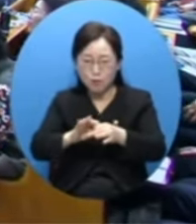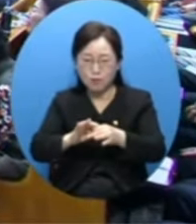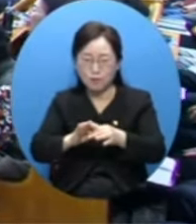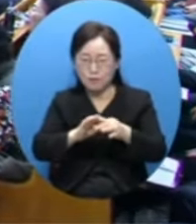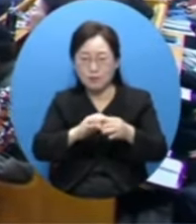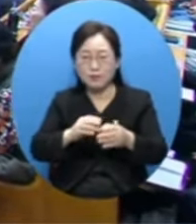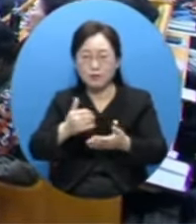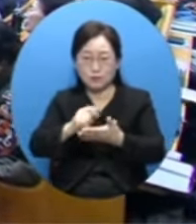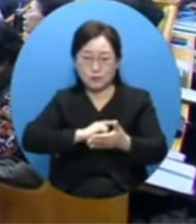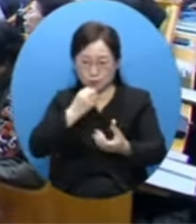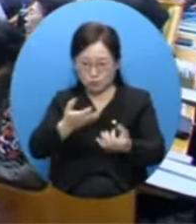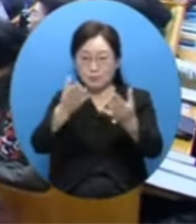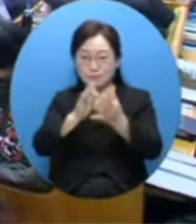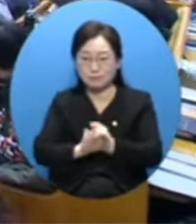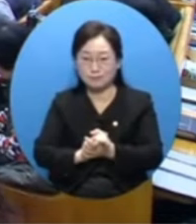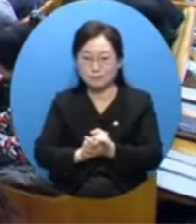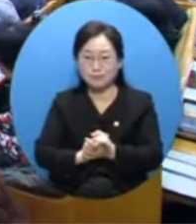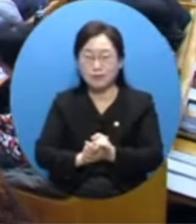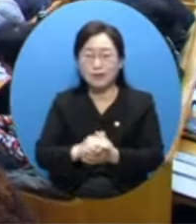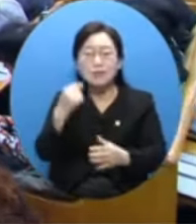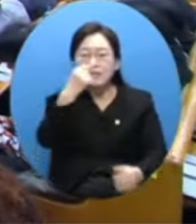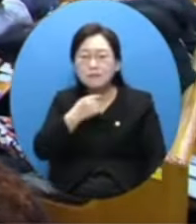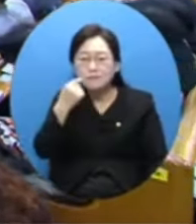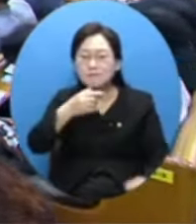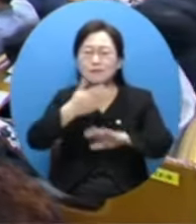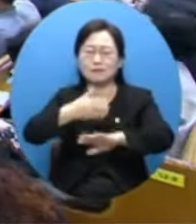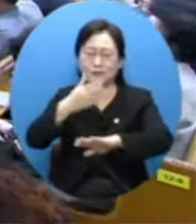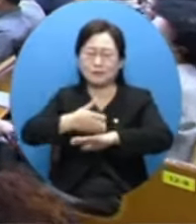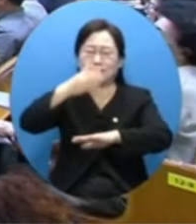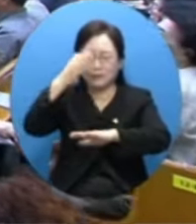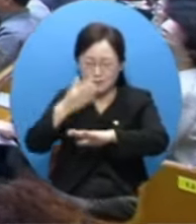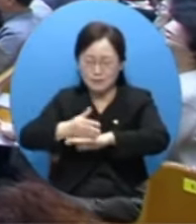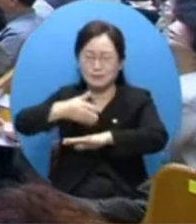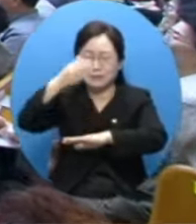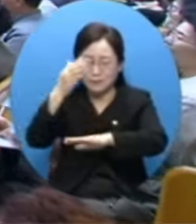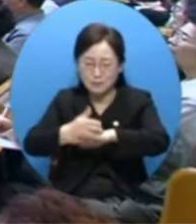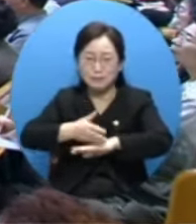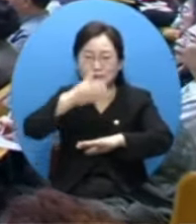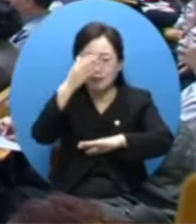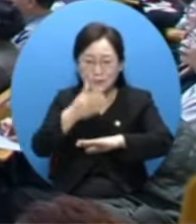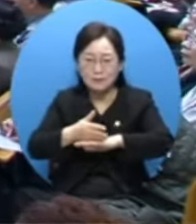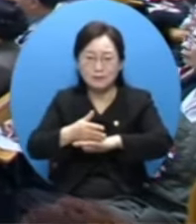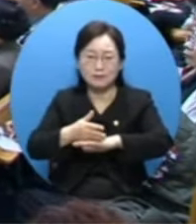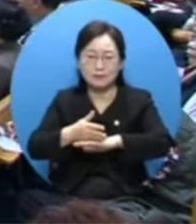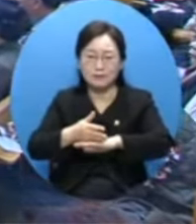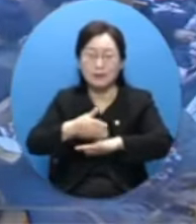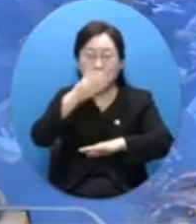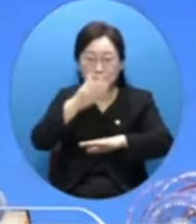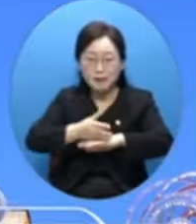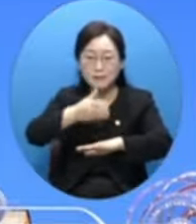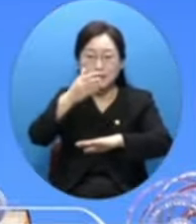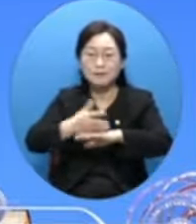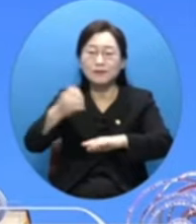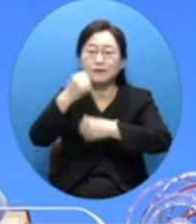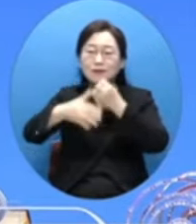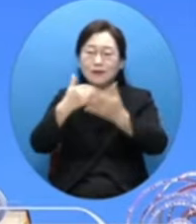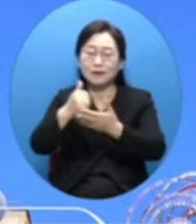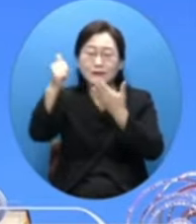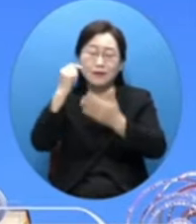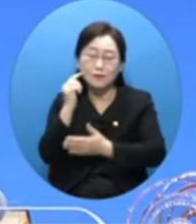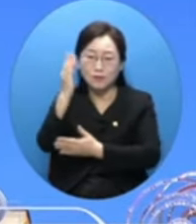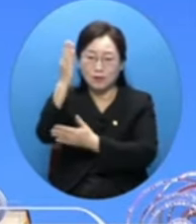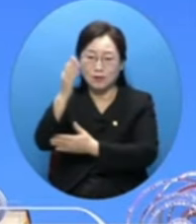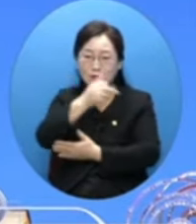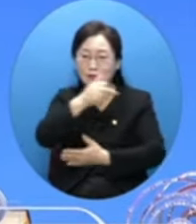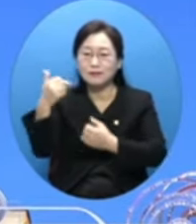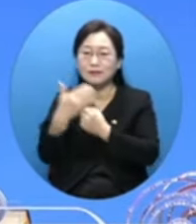축원합니다. 우리가 입만 열면 감사합니다, 감사합니다, 감사합니다, 감사합니다, 감사를 통해 하나님께 광 돌리고 하나님의 큰